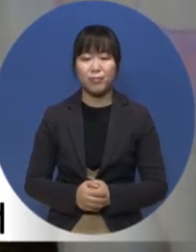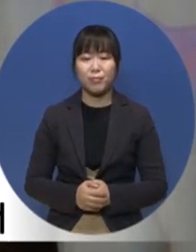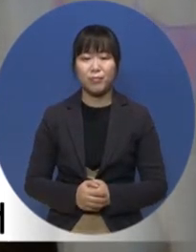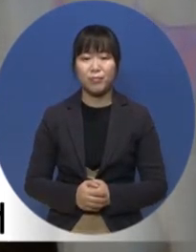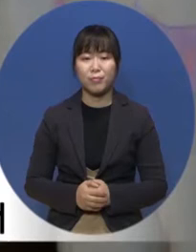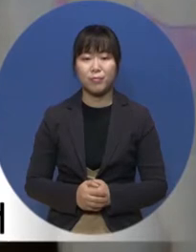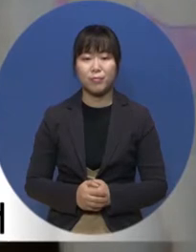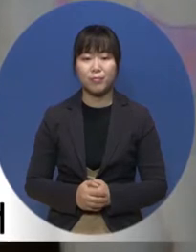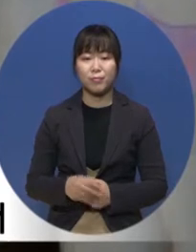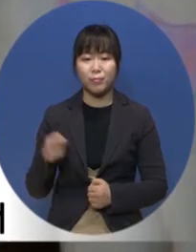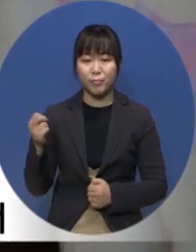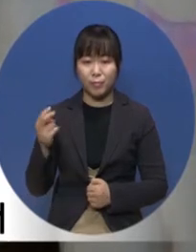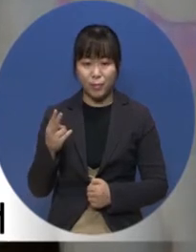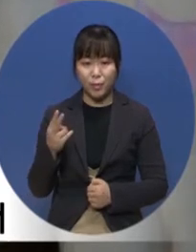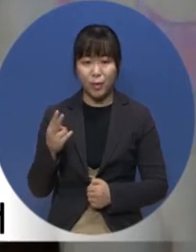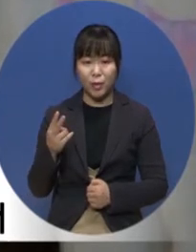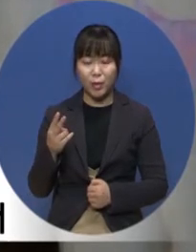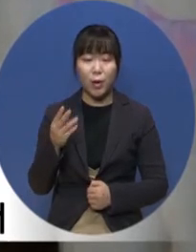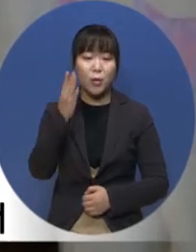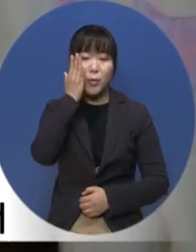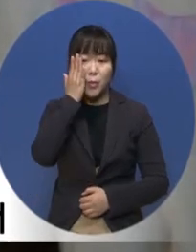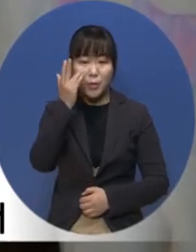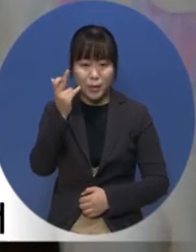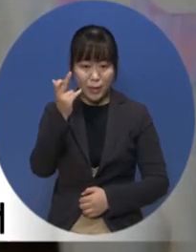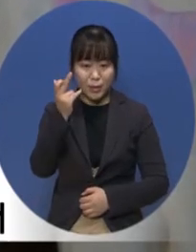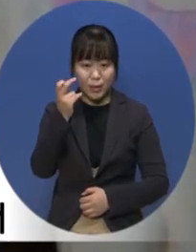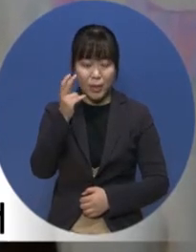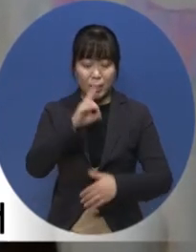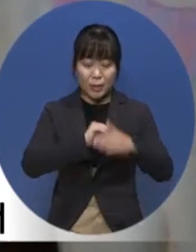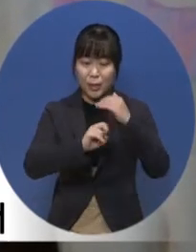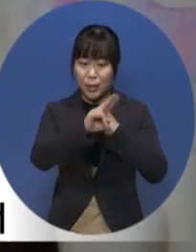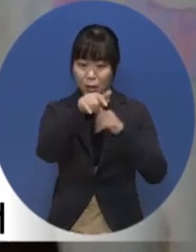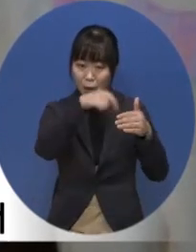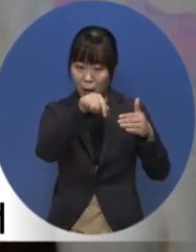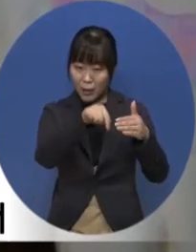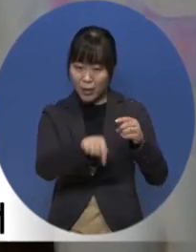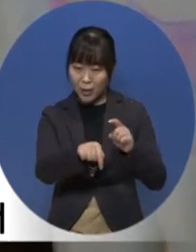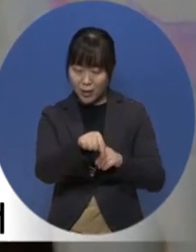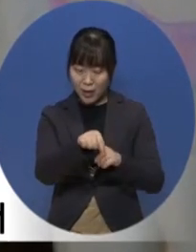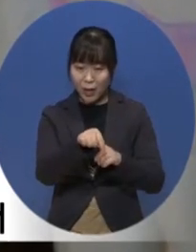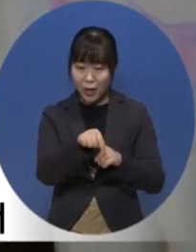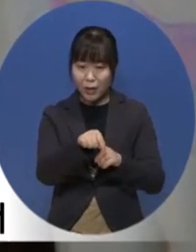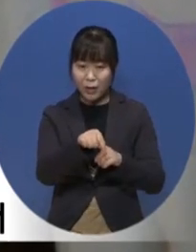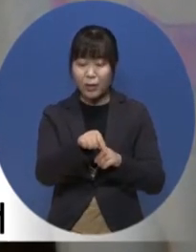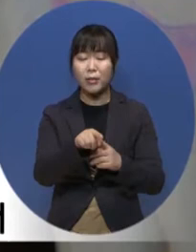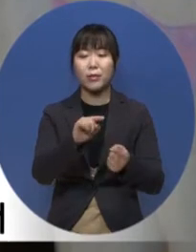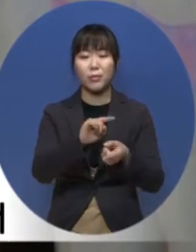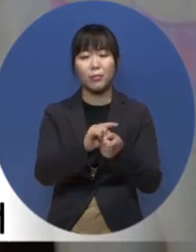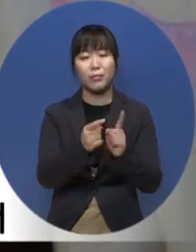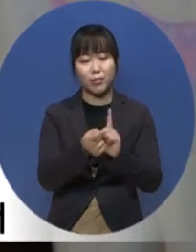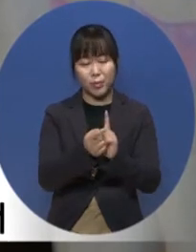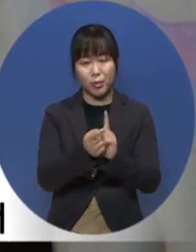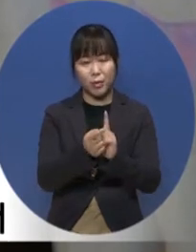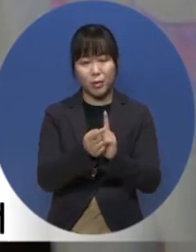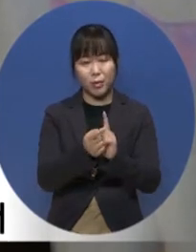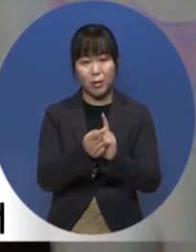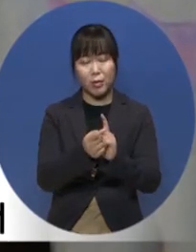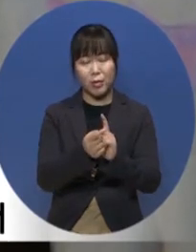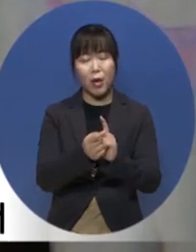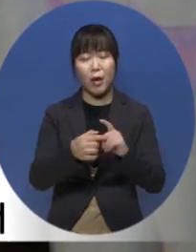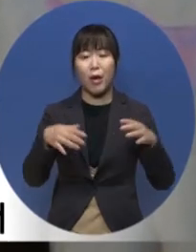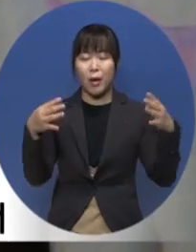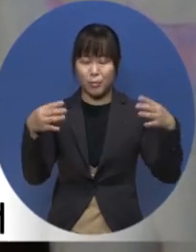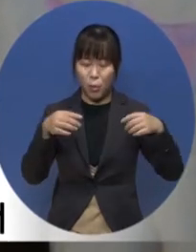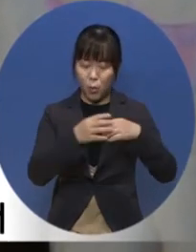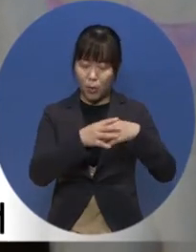그 다음에 농산 지하철역에 하면은 지하철 역사를 어 분들하고 합의해서